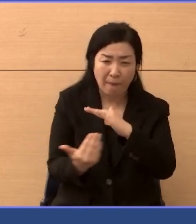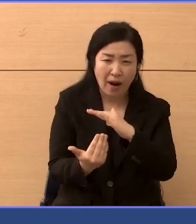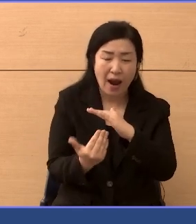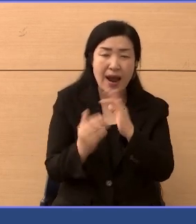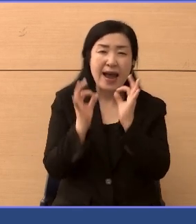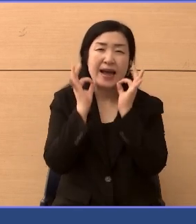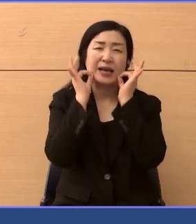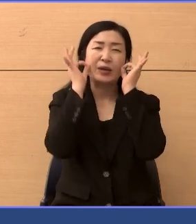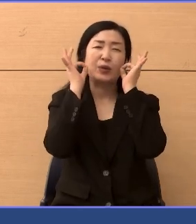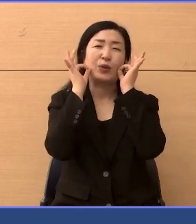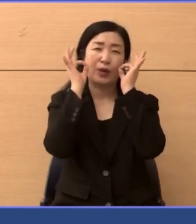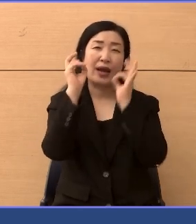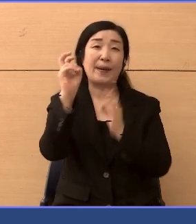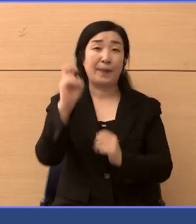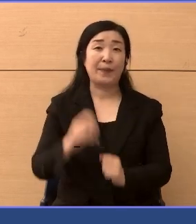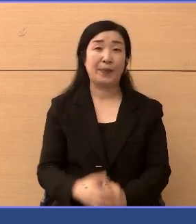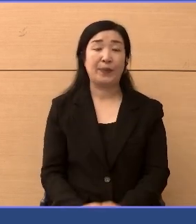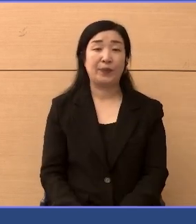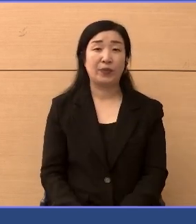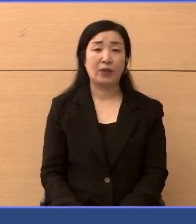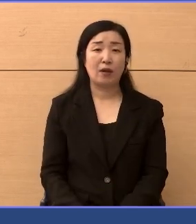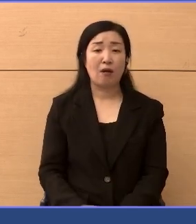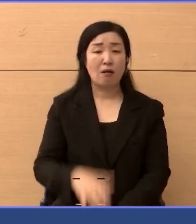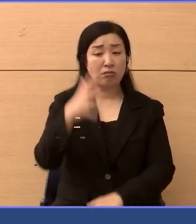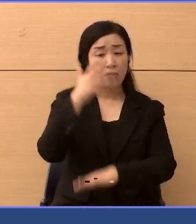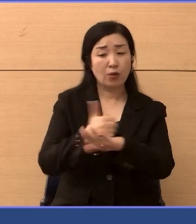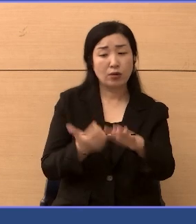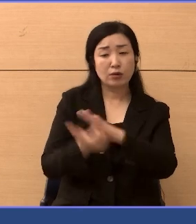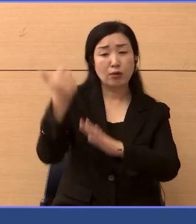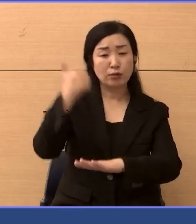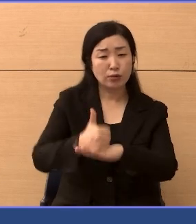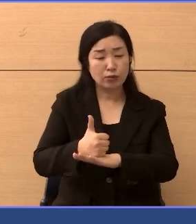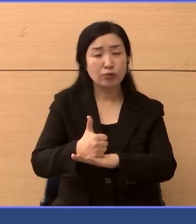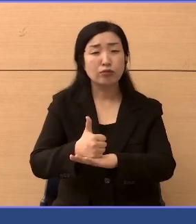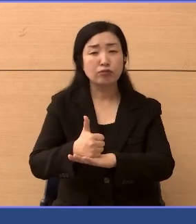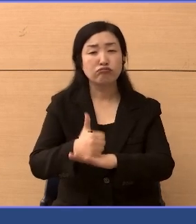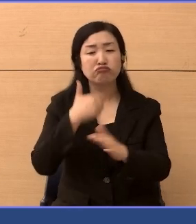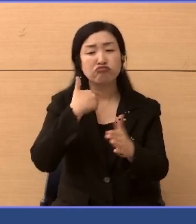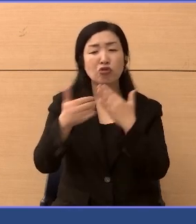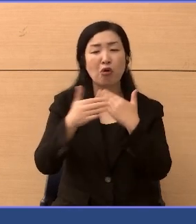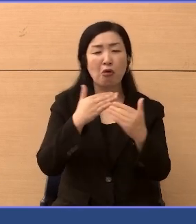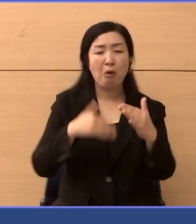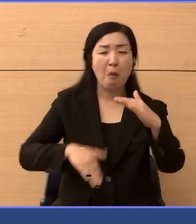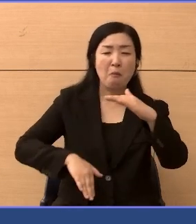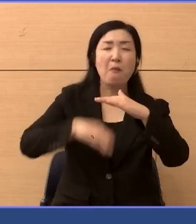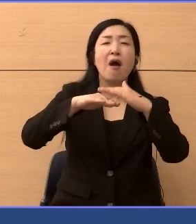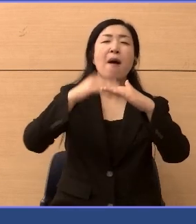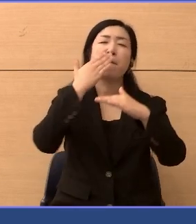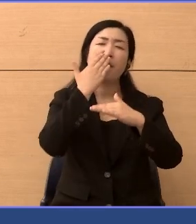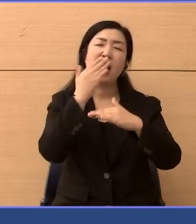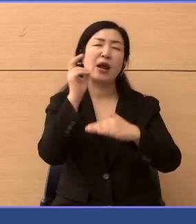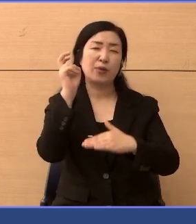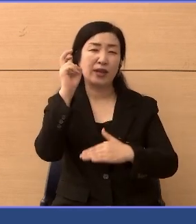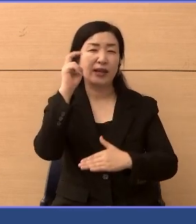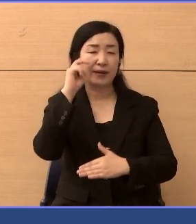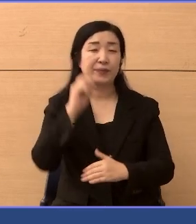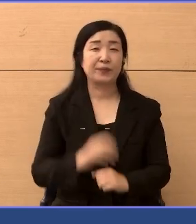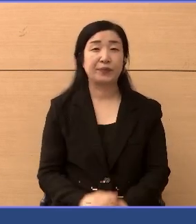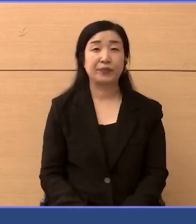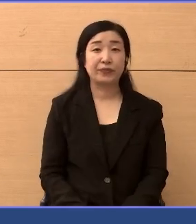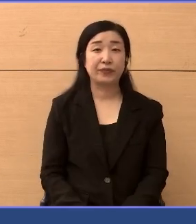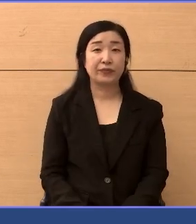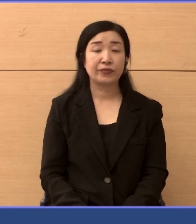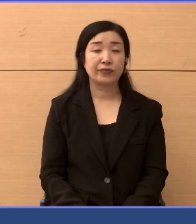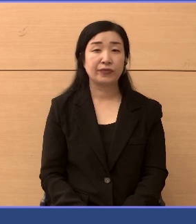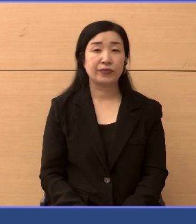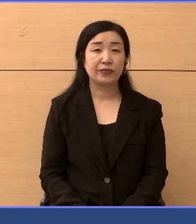career. 경우가 있습니다. 이렇게 Additionally, 할 경우 during 성공적으로 the child's 커리어에 진입할 수 있을 development, 것이다라고 parents 생각을 may have 하면서요. separated, divorced.